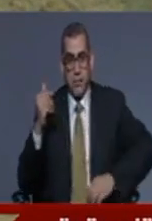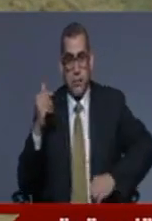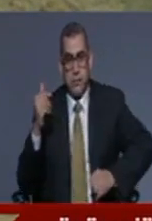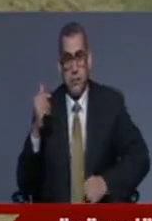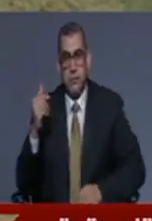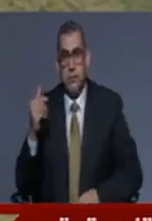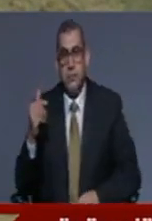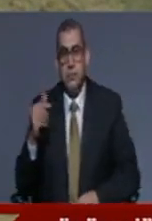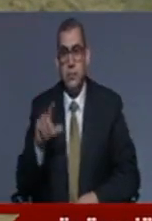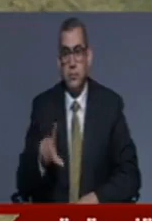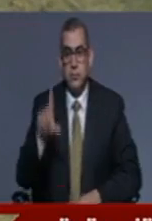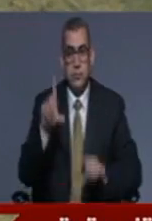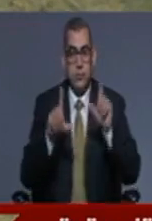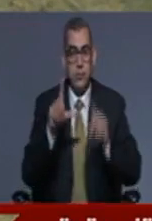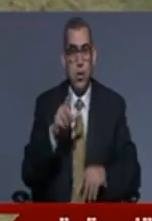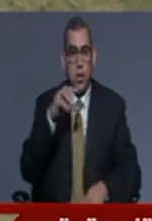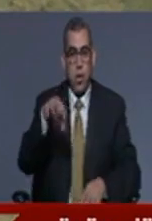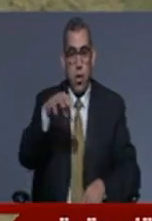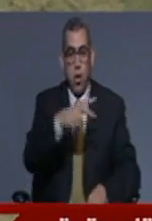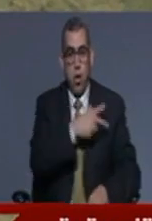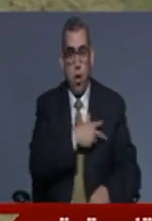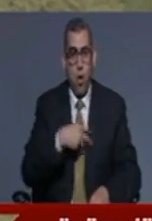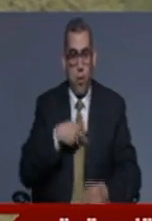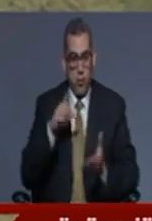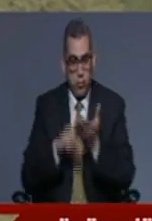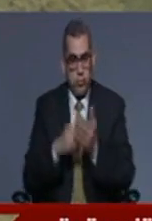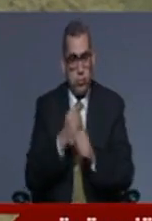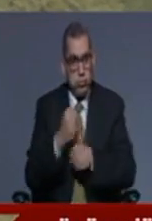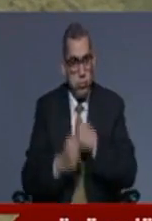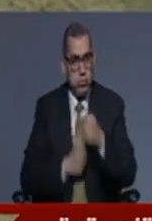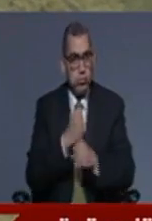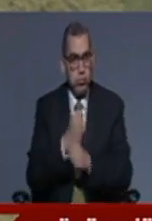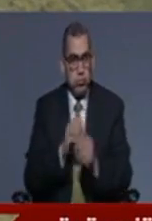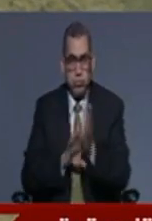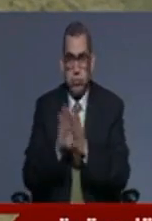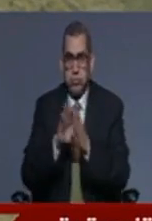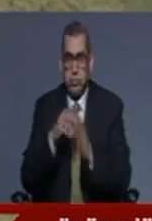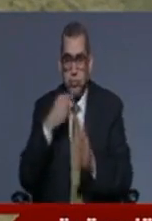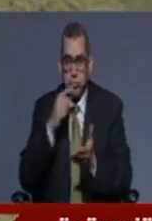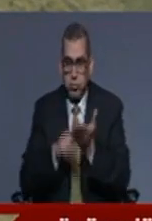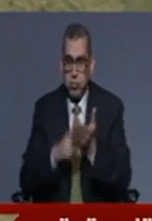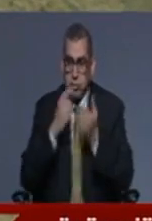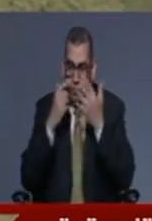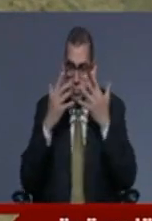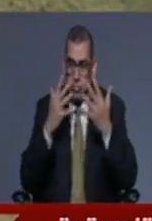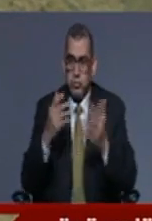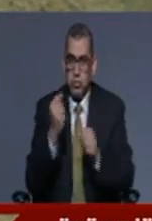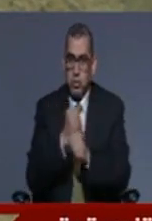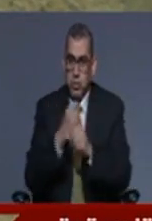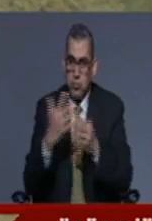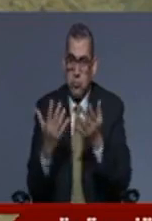رؤساء الدول والحكومات بالشكل فعال، والتي جعلت النباد يحقق